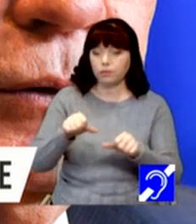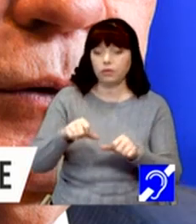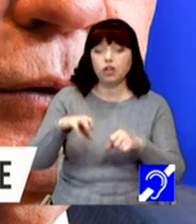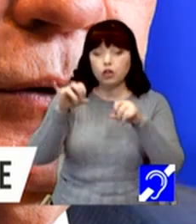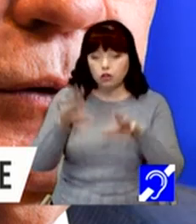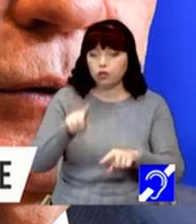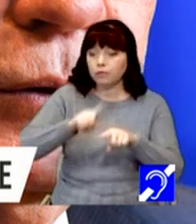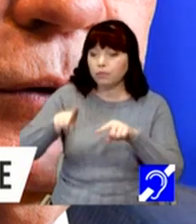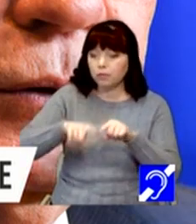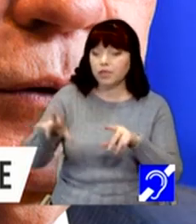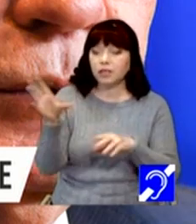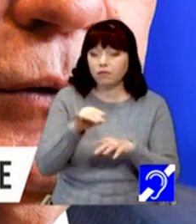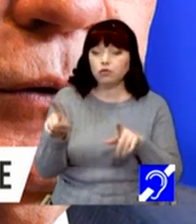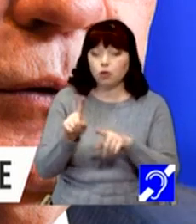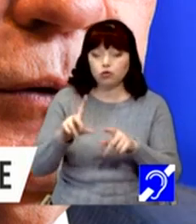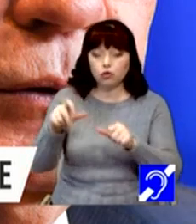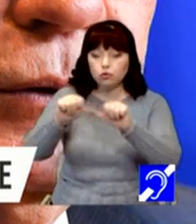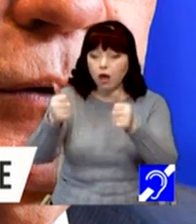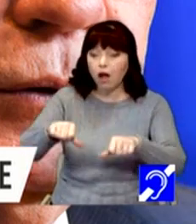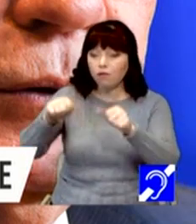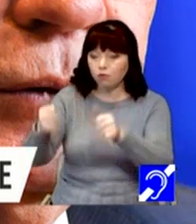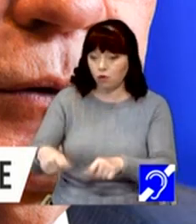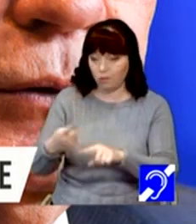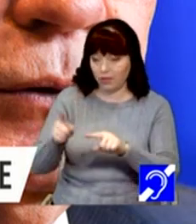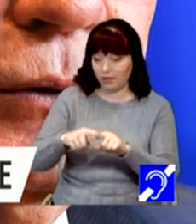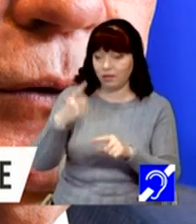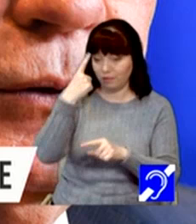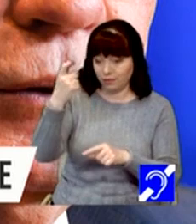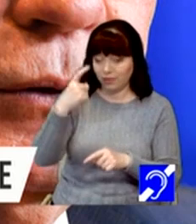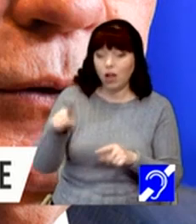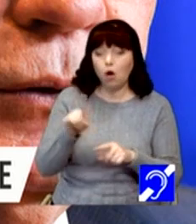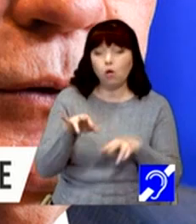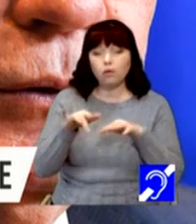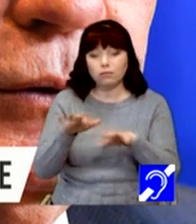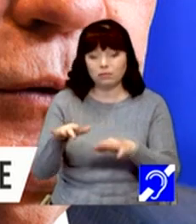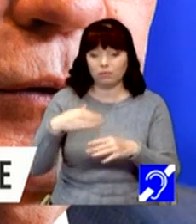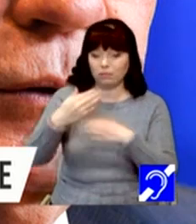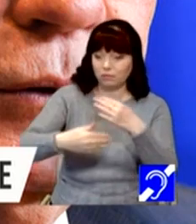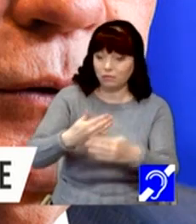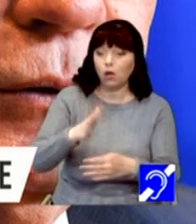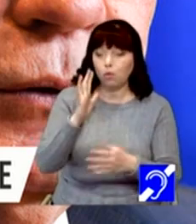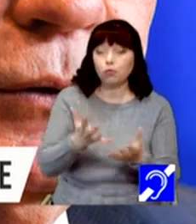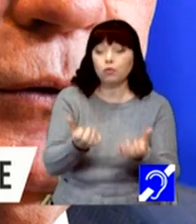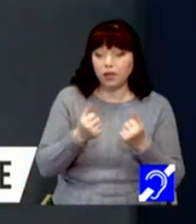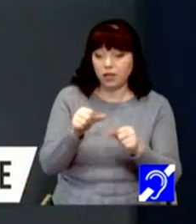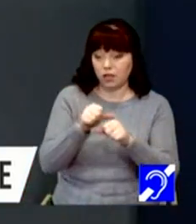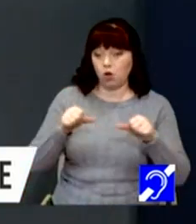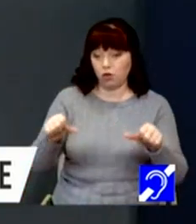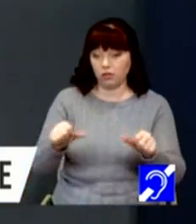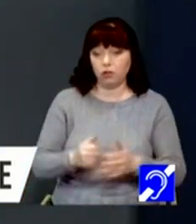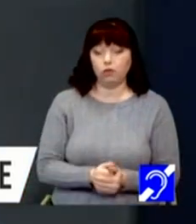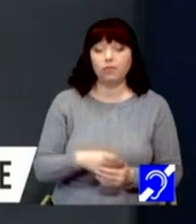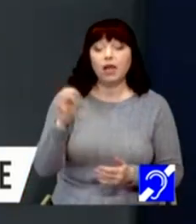cu lucrările legate de formularea acestora vis deciziile privind măsurile ulterioare vor fi luate de consiliul